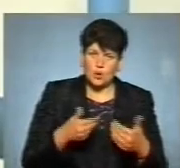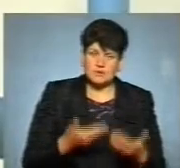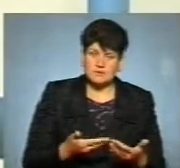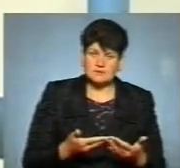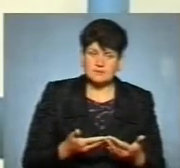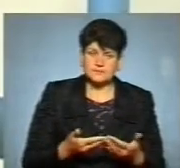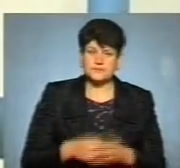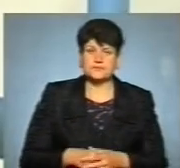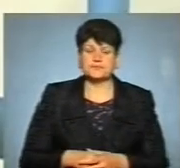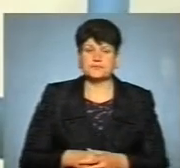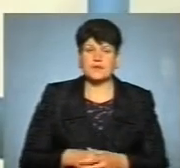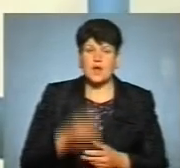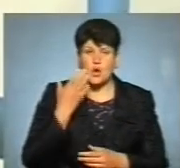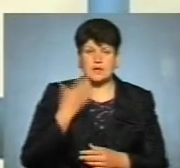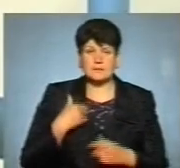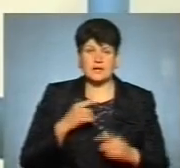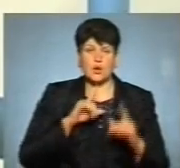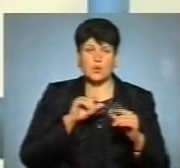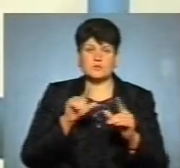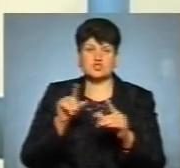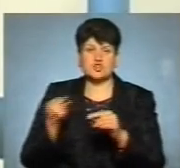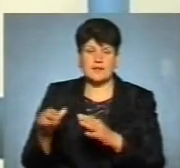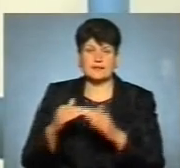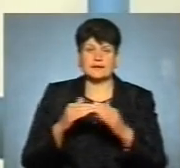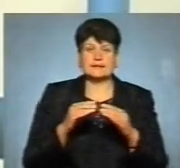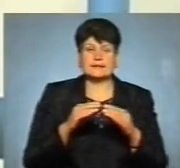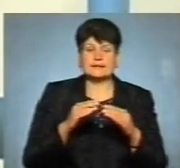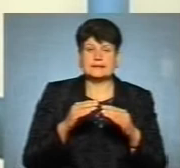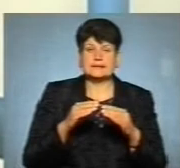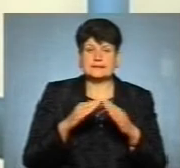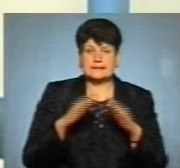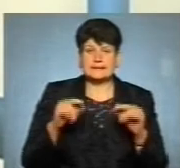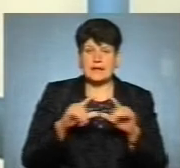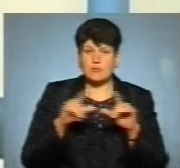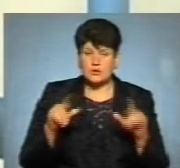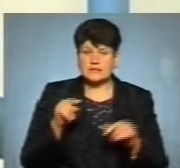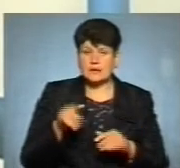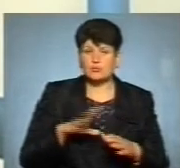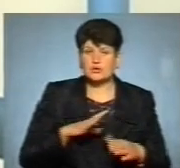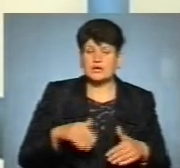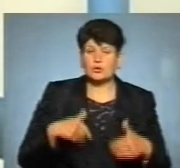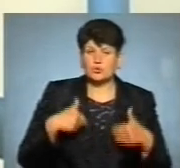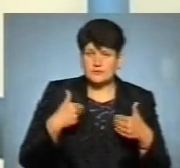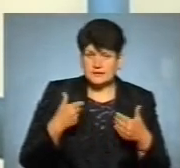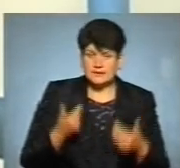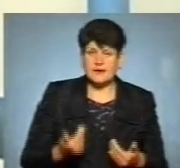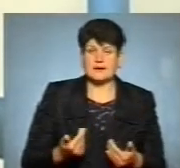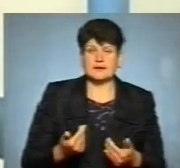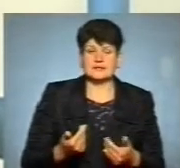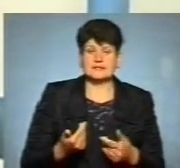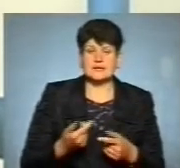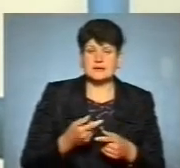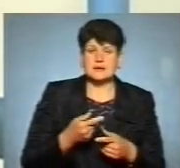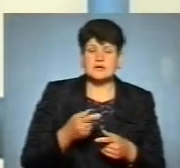Так, коли ми об'їжджали табори, знову ж таки, відповідно, були рекомендації від Держпродспоживслужби, бо це їхнє там більше